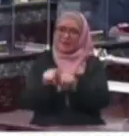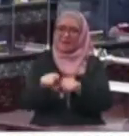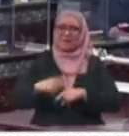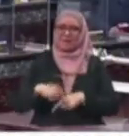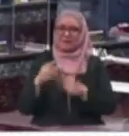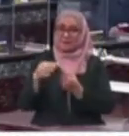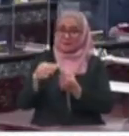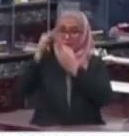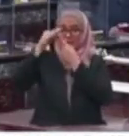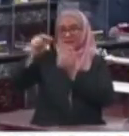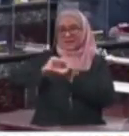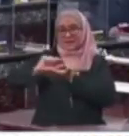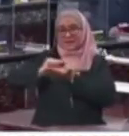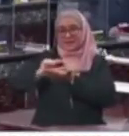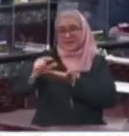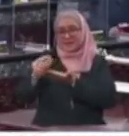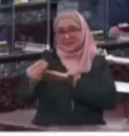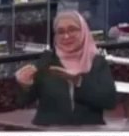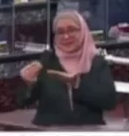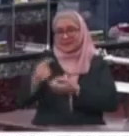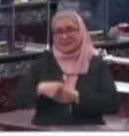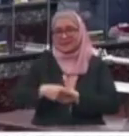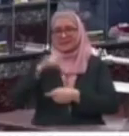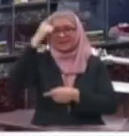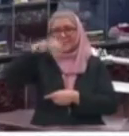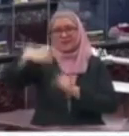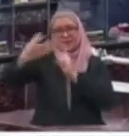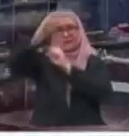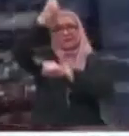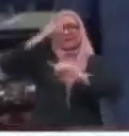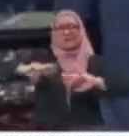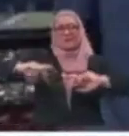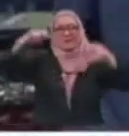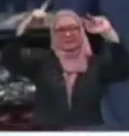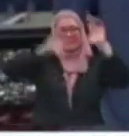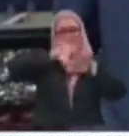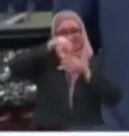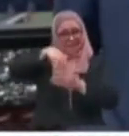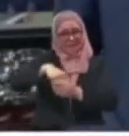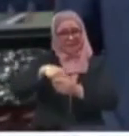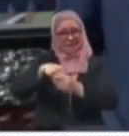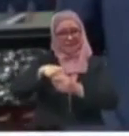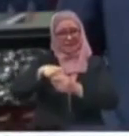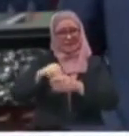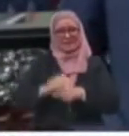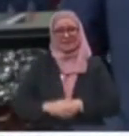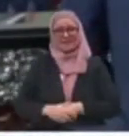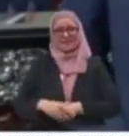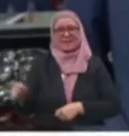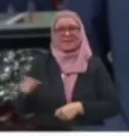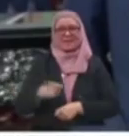itu, dalam mencapai pembangunan inklusif, kesejahteraan mereka akan terus